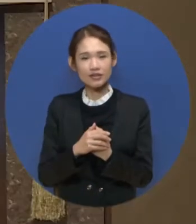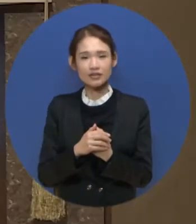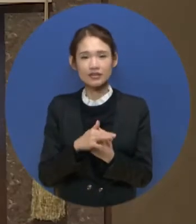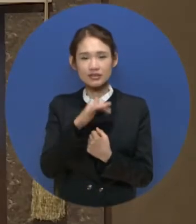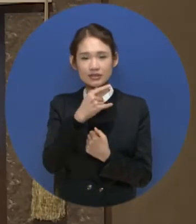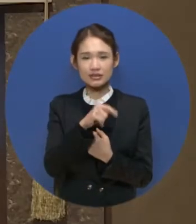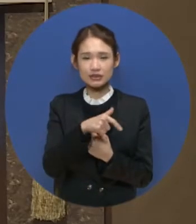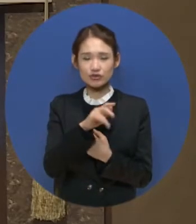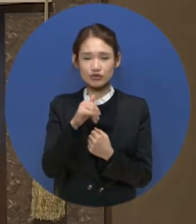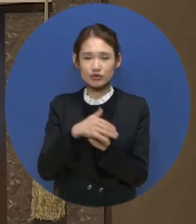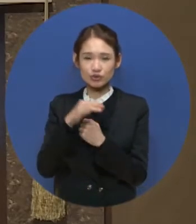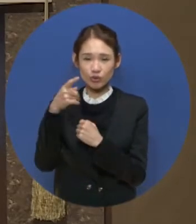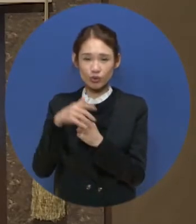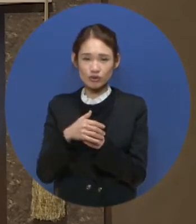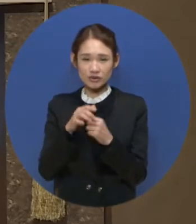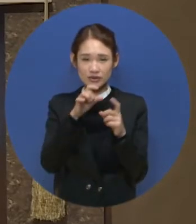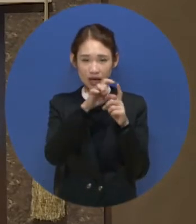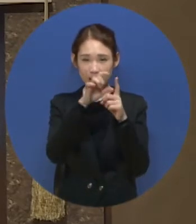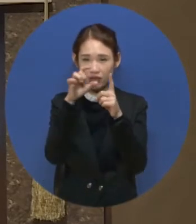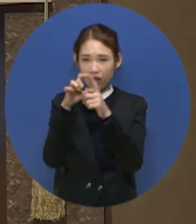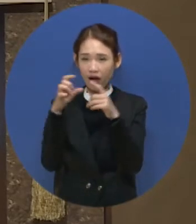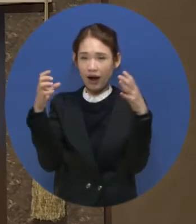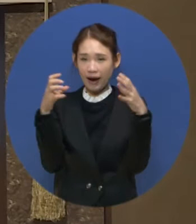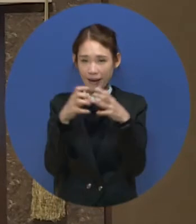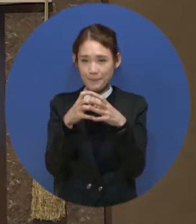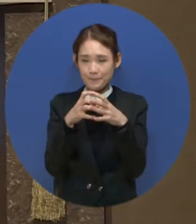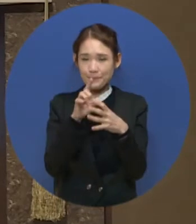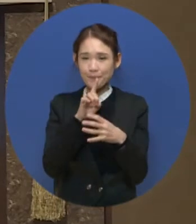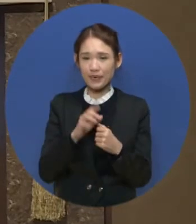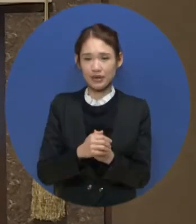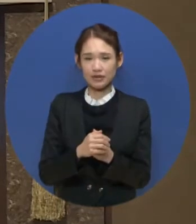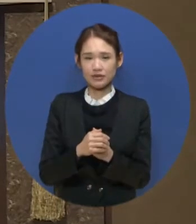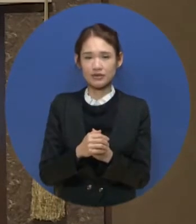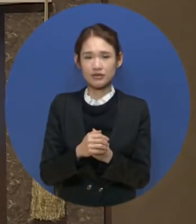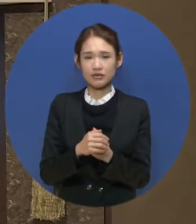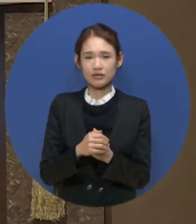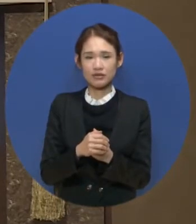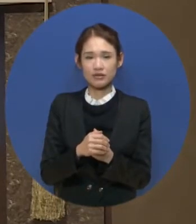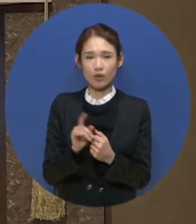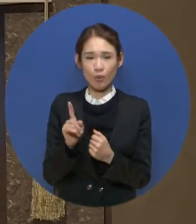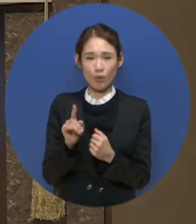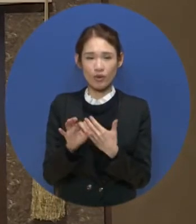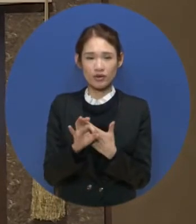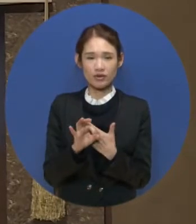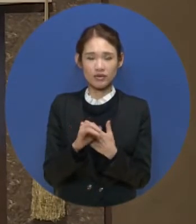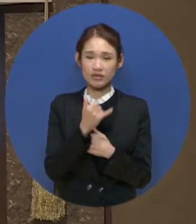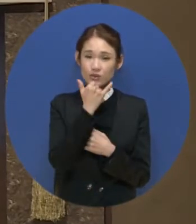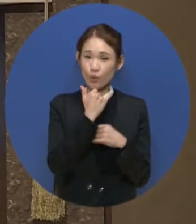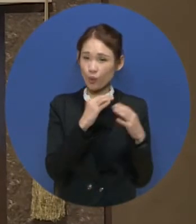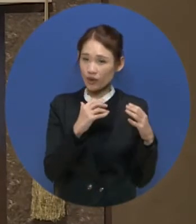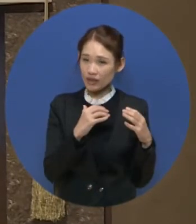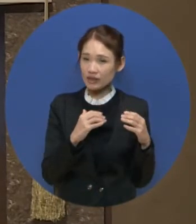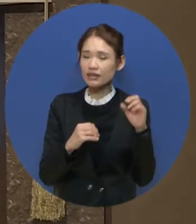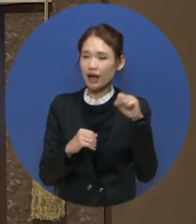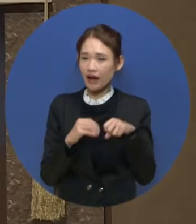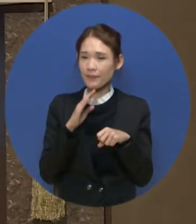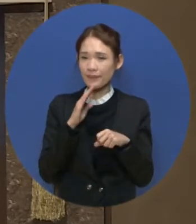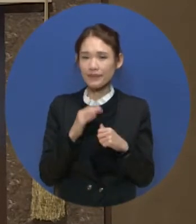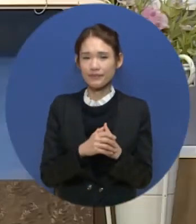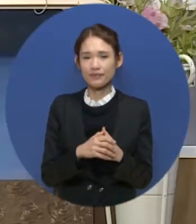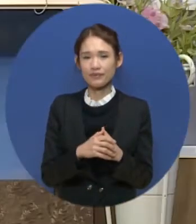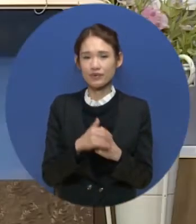스누즈하고 도즈라는 단어를 두 개를 합친 단어라고 그러는데, 이제 거기서 하는 거는 이것도 뭐냐면, 독일에서 들여온 걸로.